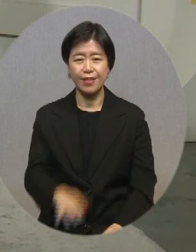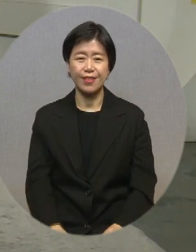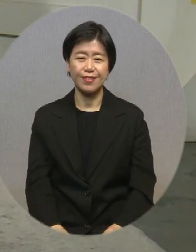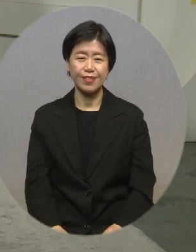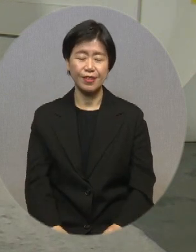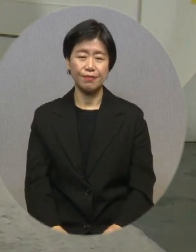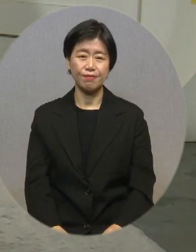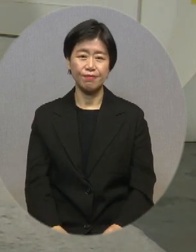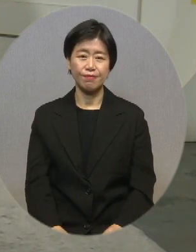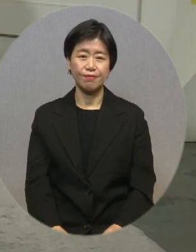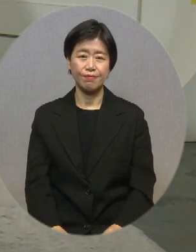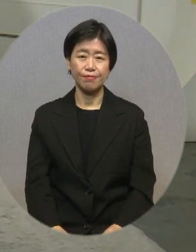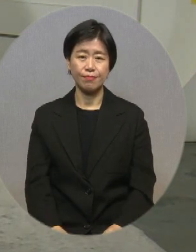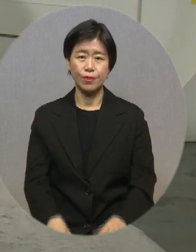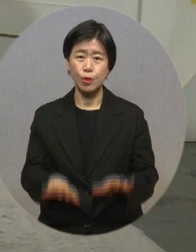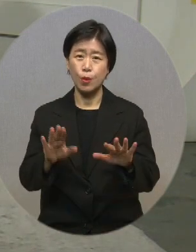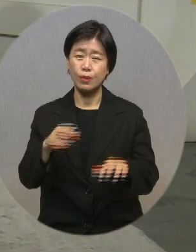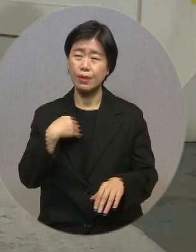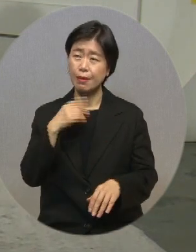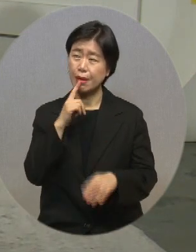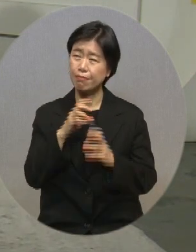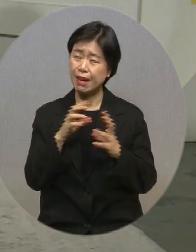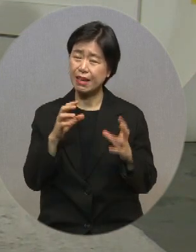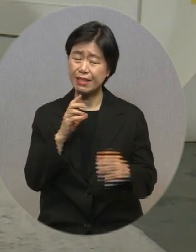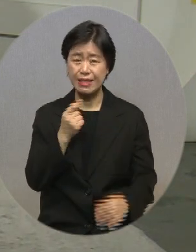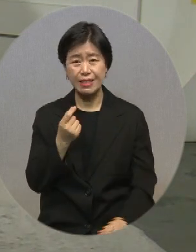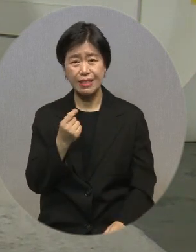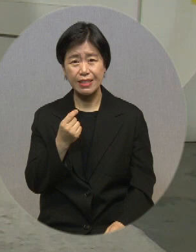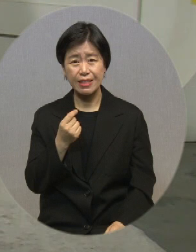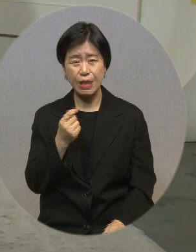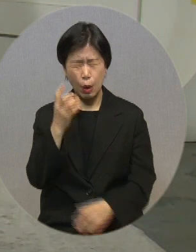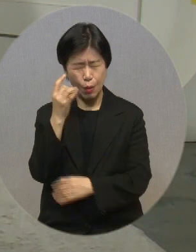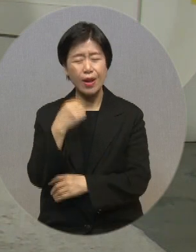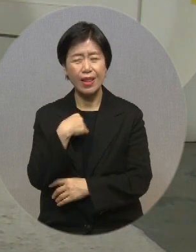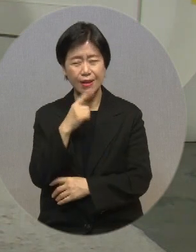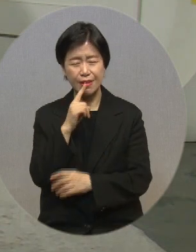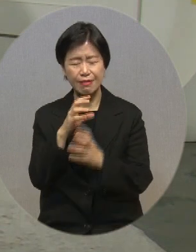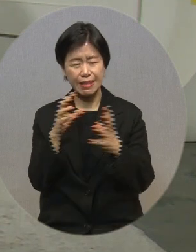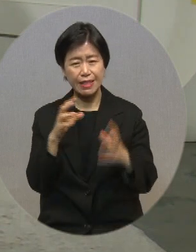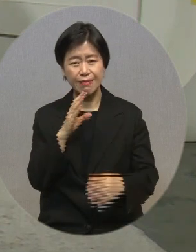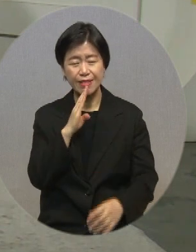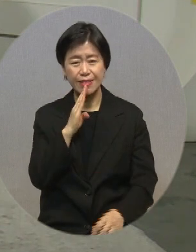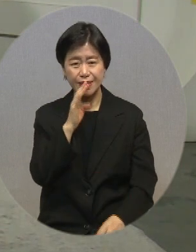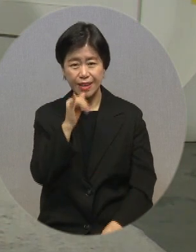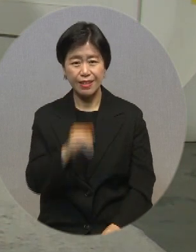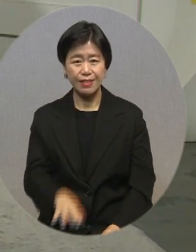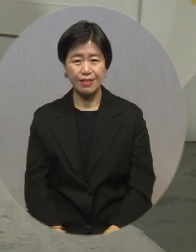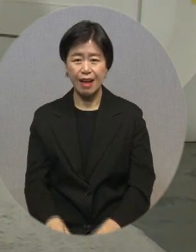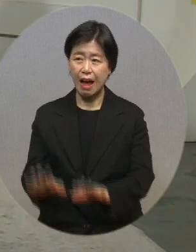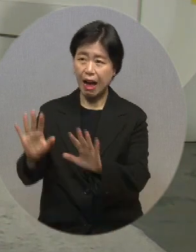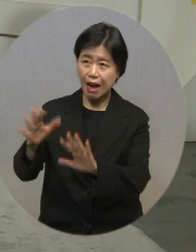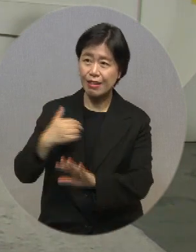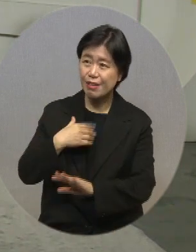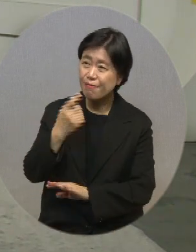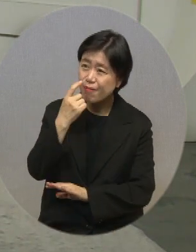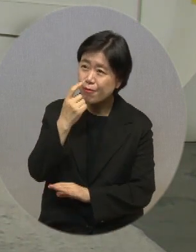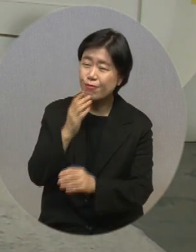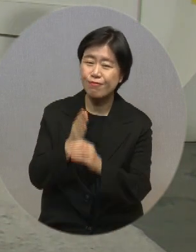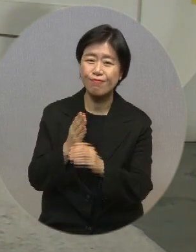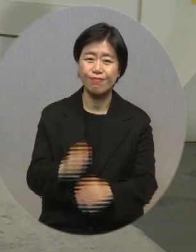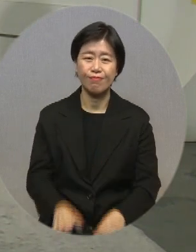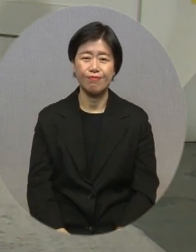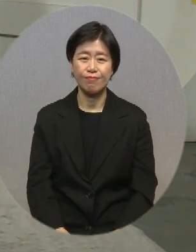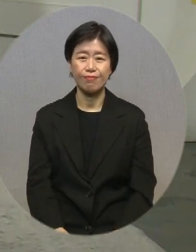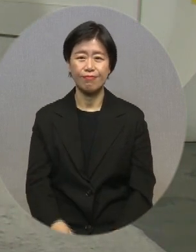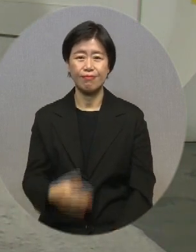나가야 된다. 너무 오늘 제가 말이 많죠? 아니에요. 원래 제가 말이 많습니다. 아니 저는 너무 많이 배우고 있어요. 말이 많지만 네. 예, 쓸